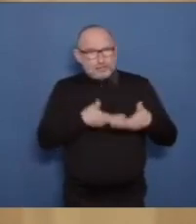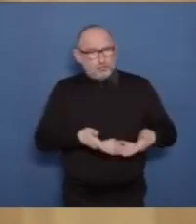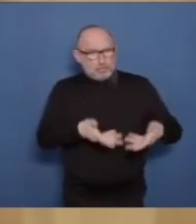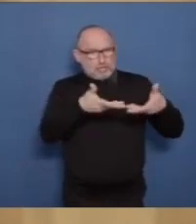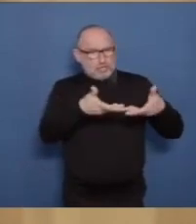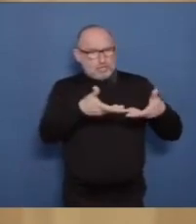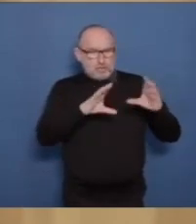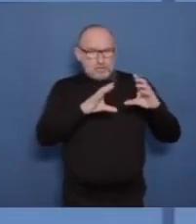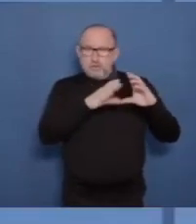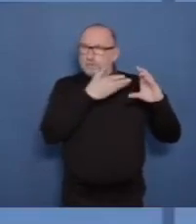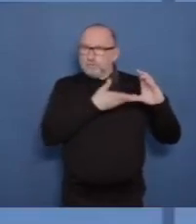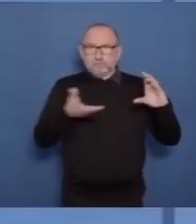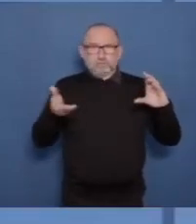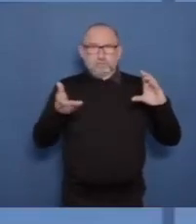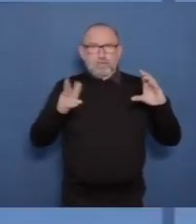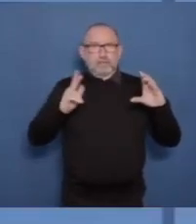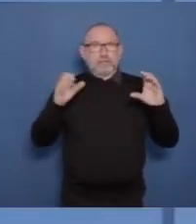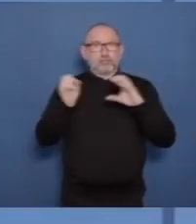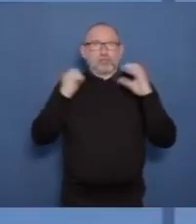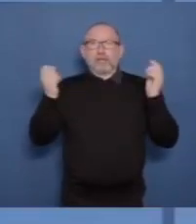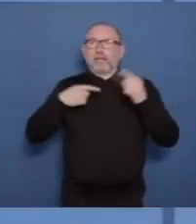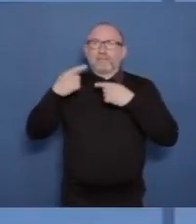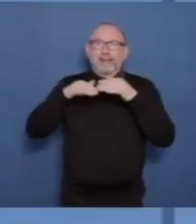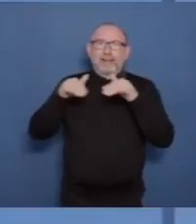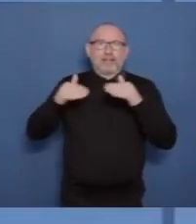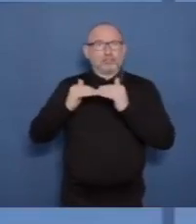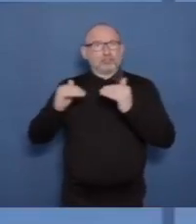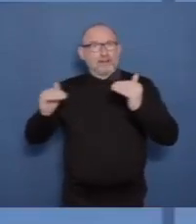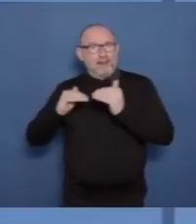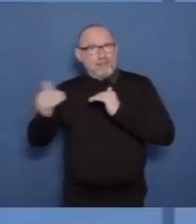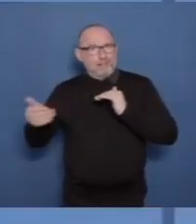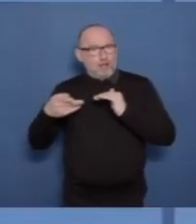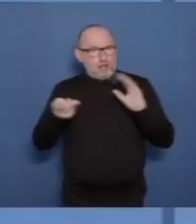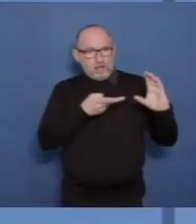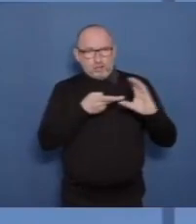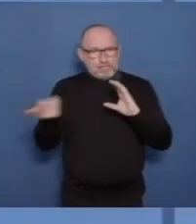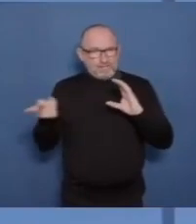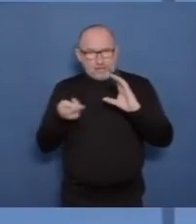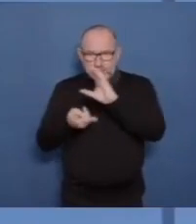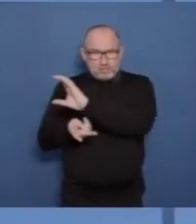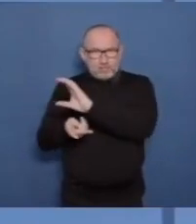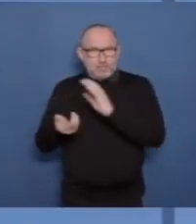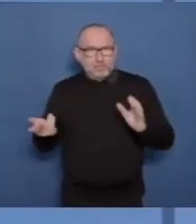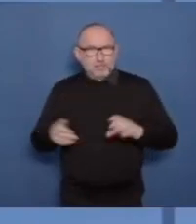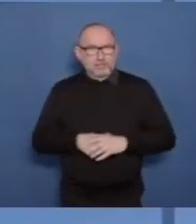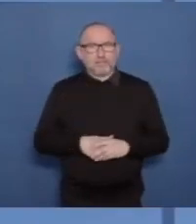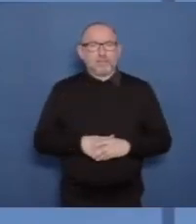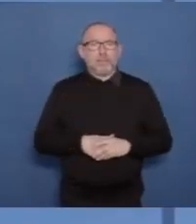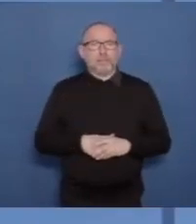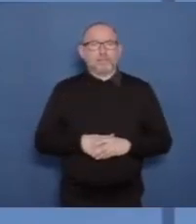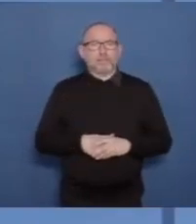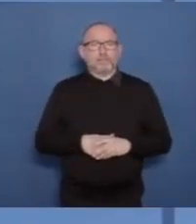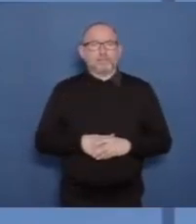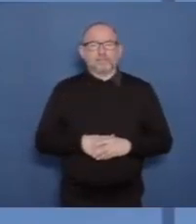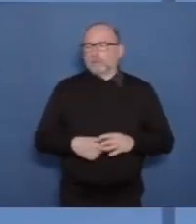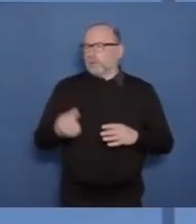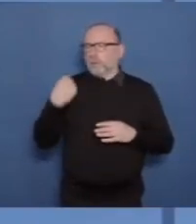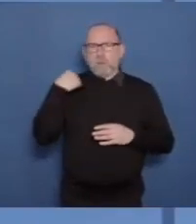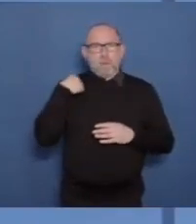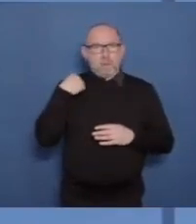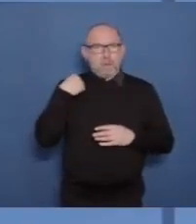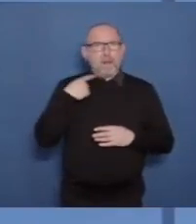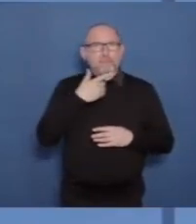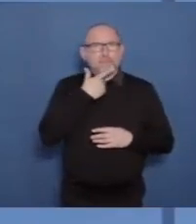an Drittstaaten, also Entwicklungsländer, Schwellenländer, ausliefert. Ich glaube, dazu hat sich Herr Spahn hier am